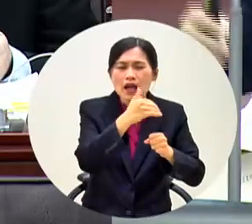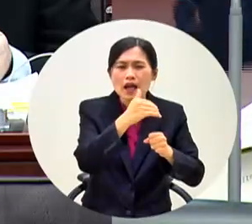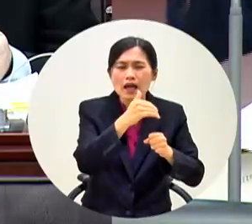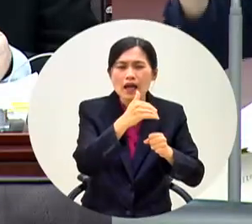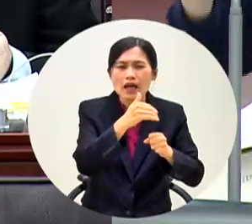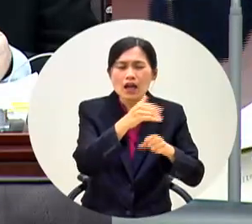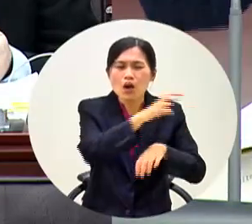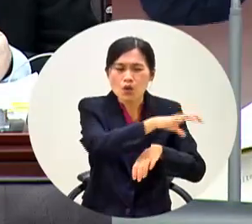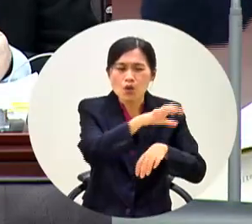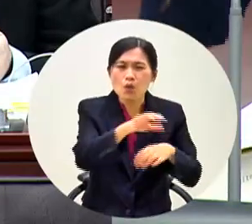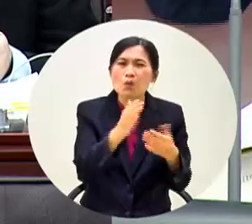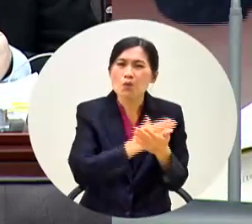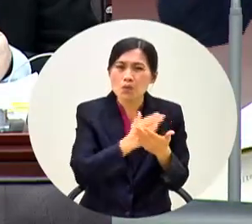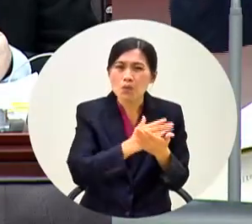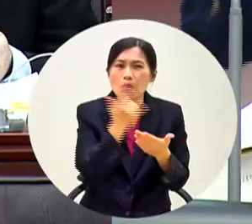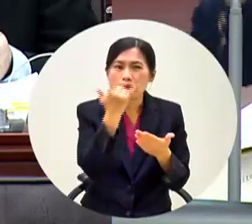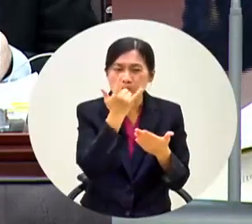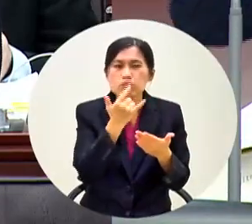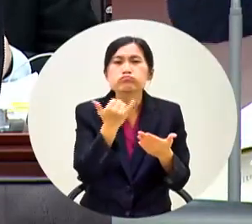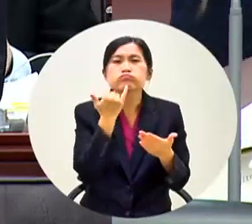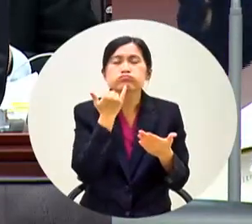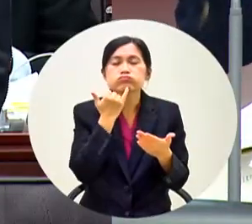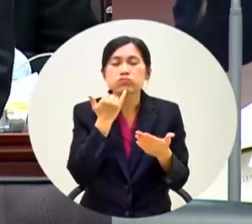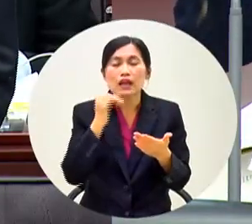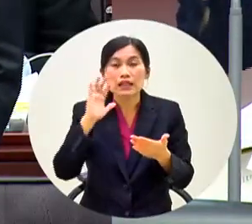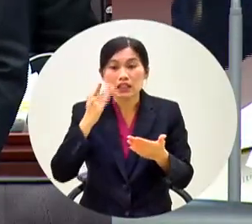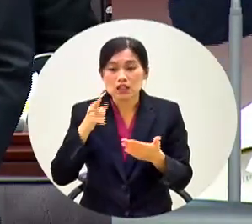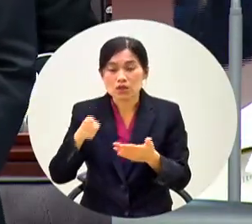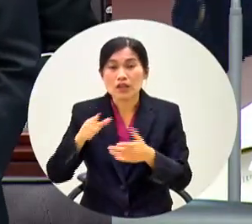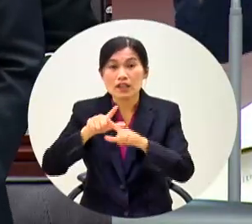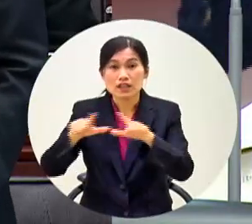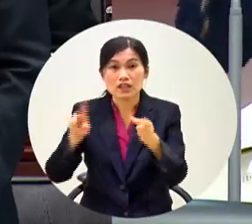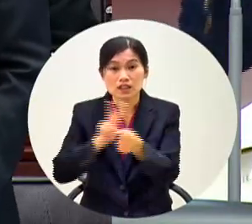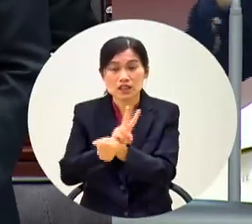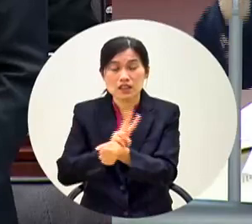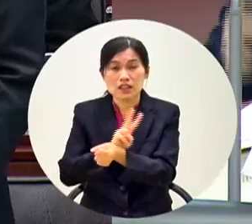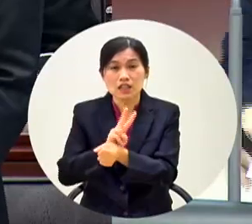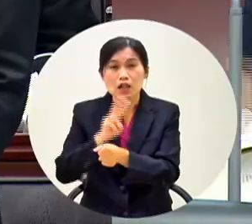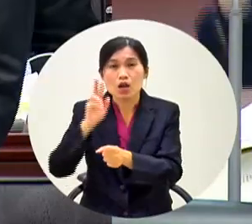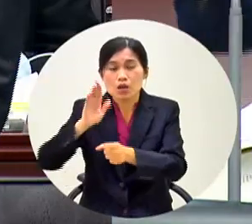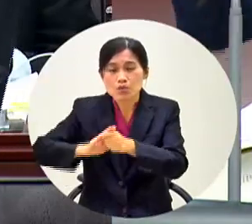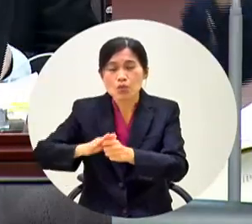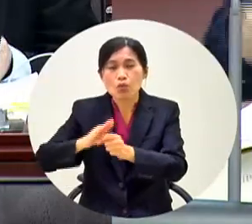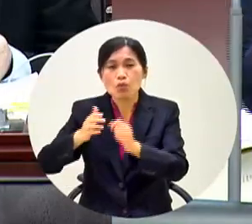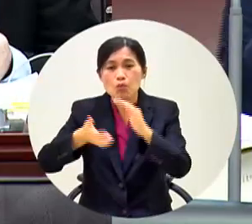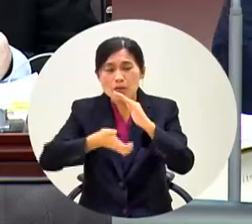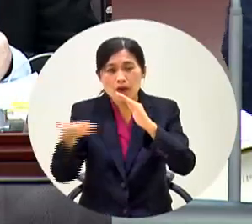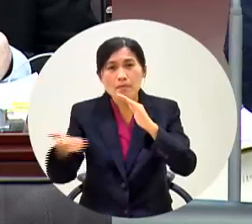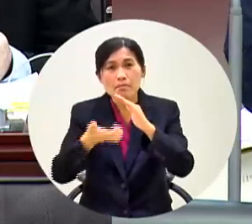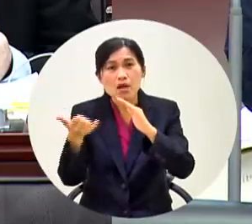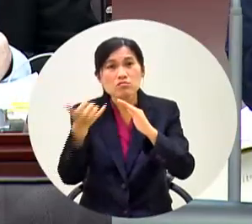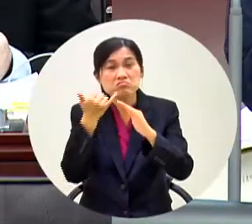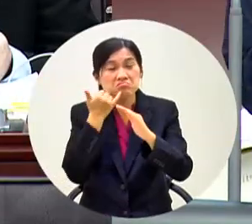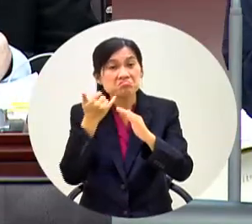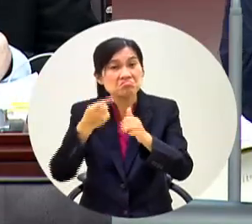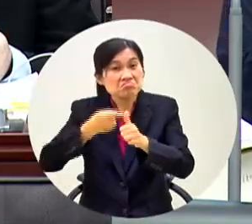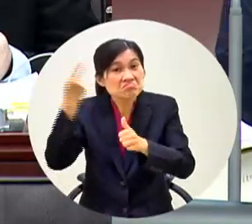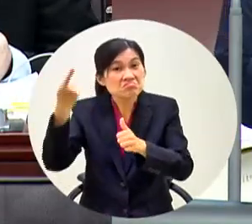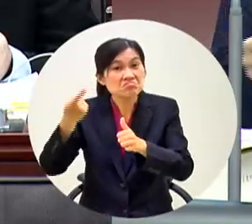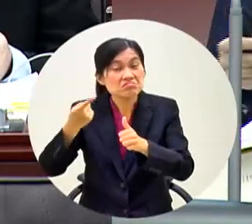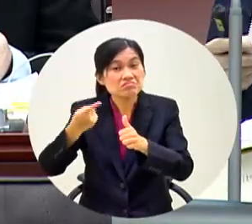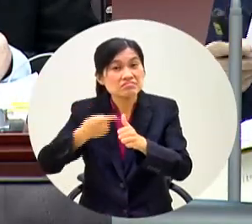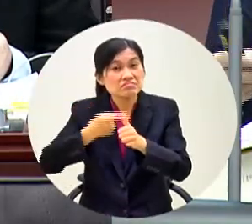程来，但是呢让我们的这个大林埔迁村可以先行先走来。市长你觉得这一点怎么